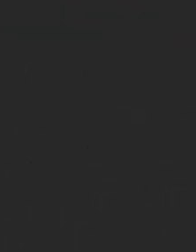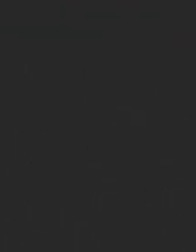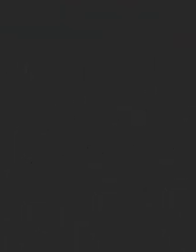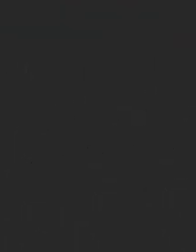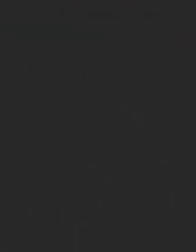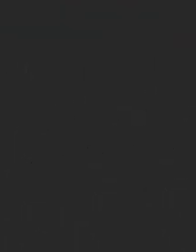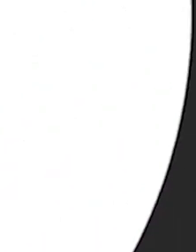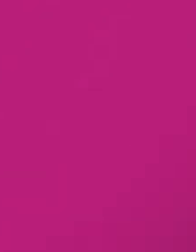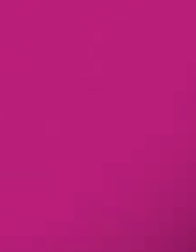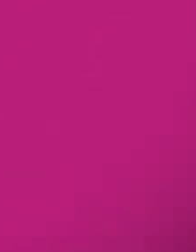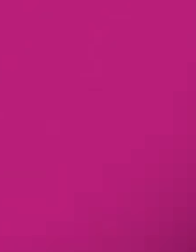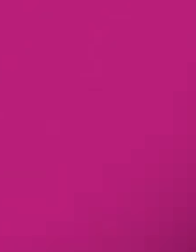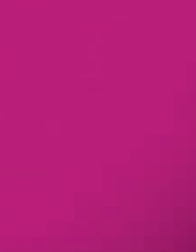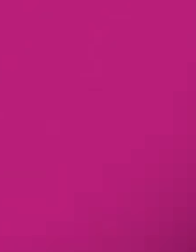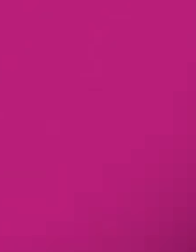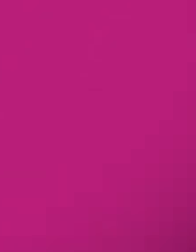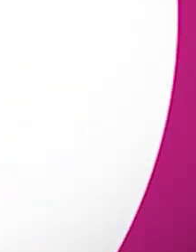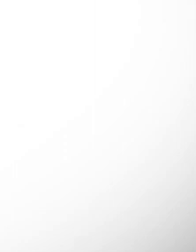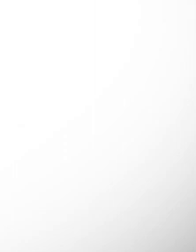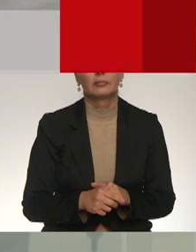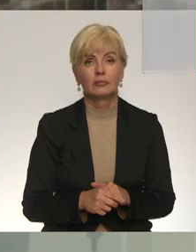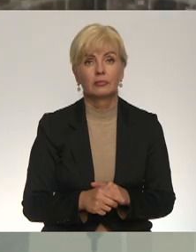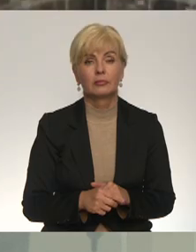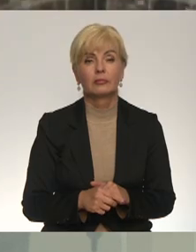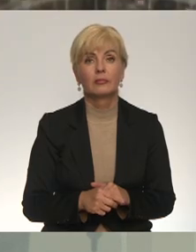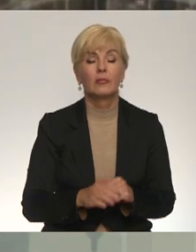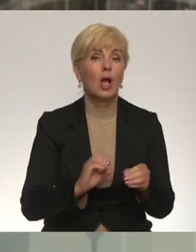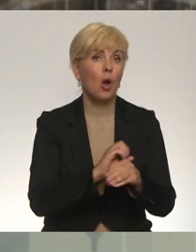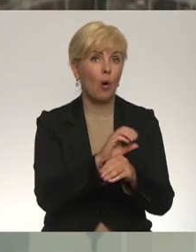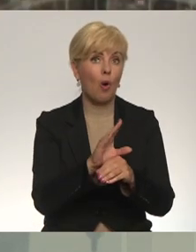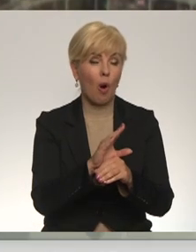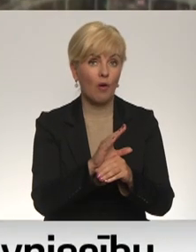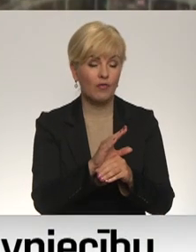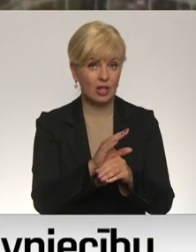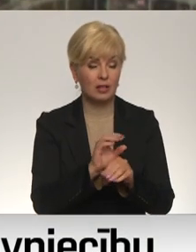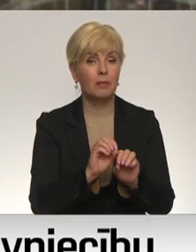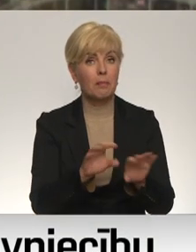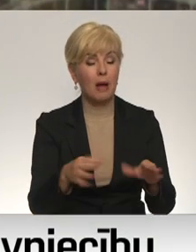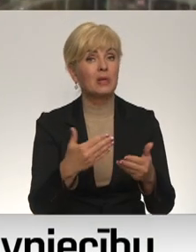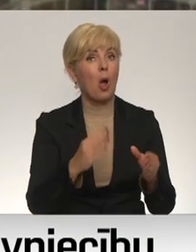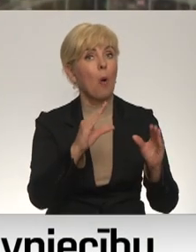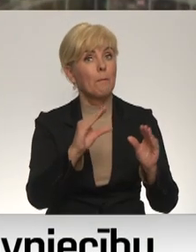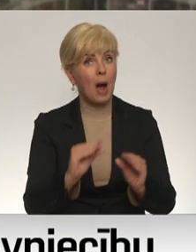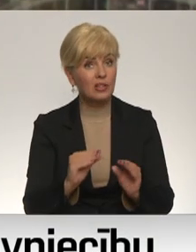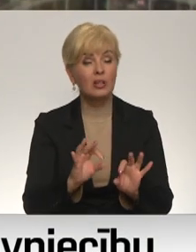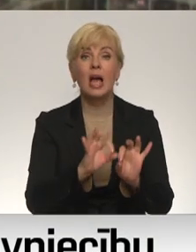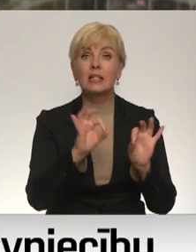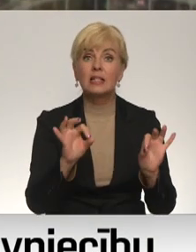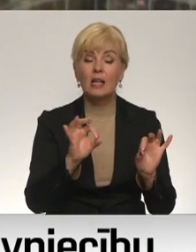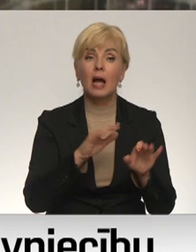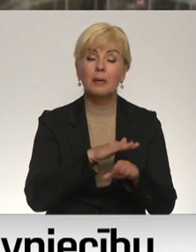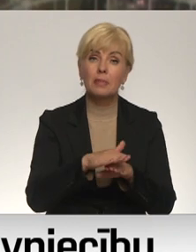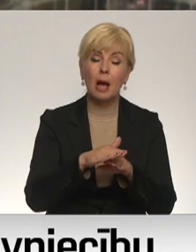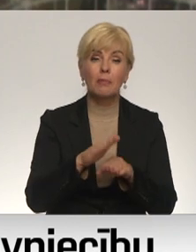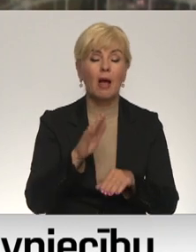Re, viss ēters ir te! Covida pandēmija pierimusi un ir laiks sākt piepildīt